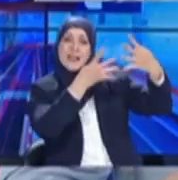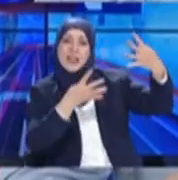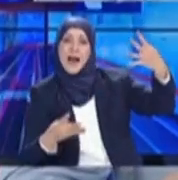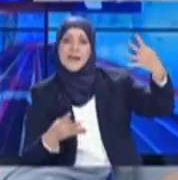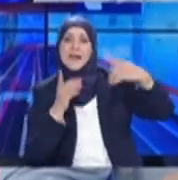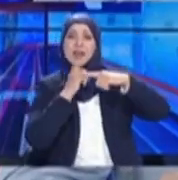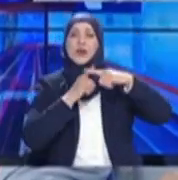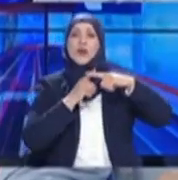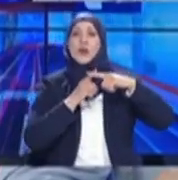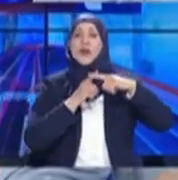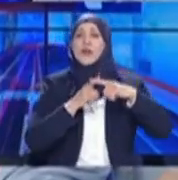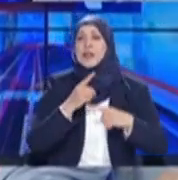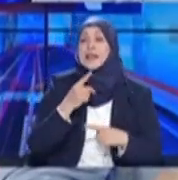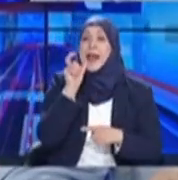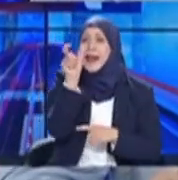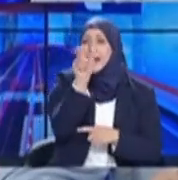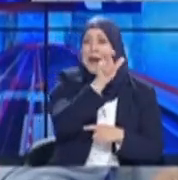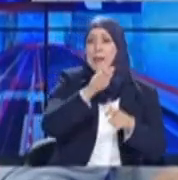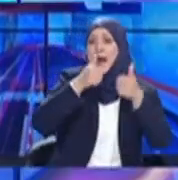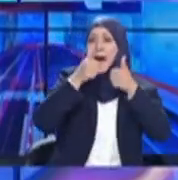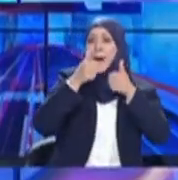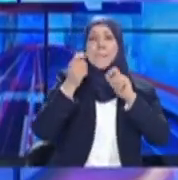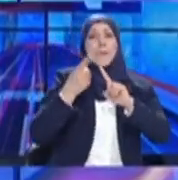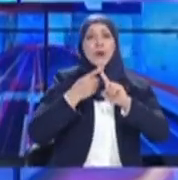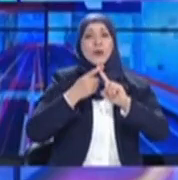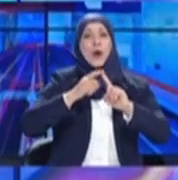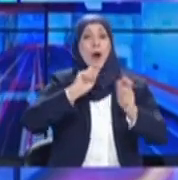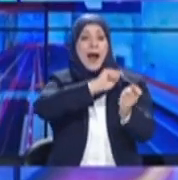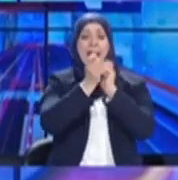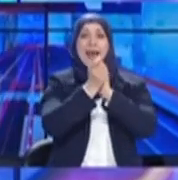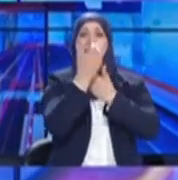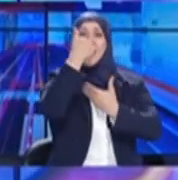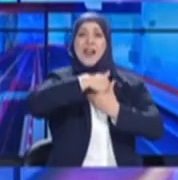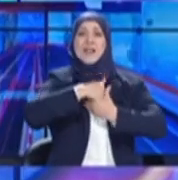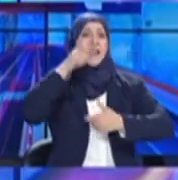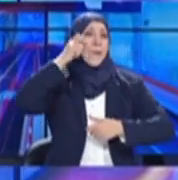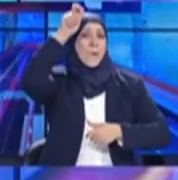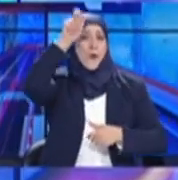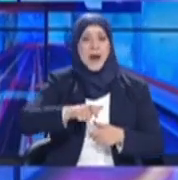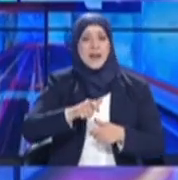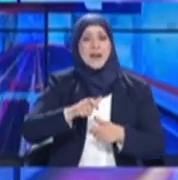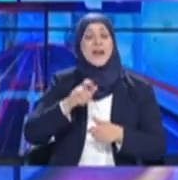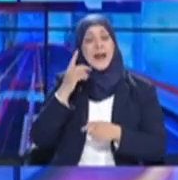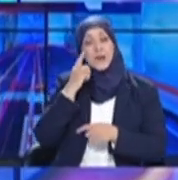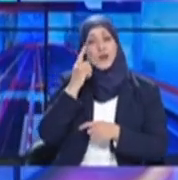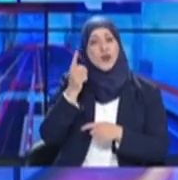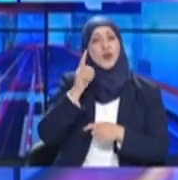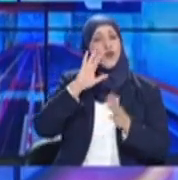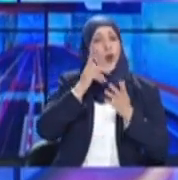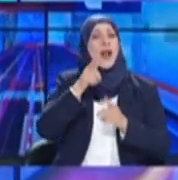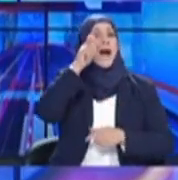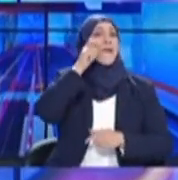في هذا التقرير بيشوفوا مع الجهات التي جمعت تقريبا كل ما اه هو مقاومه